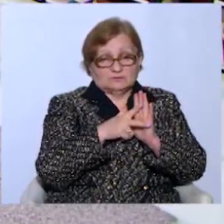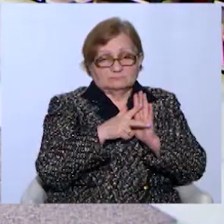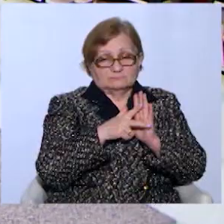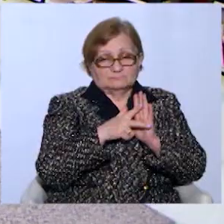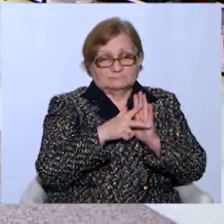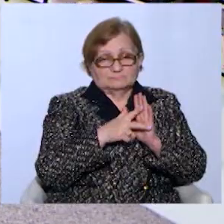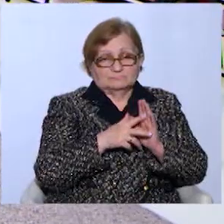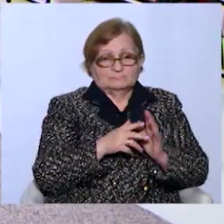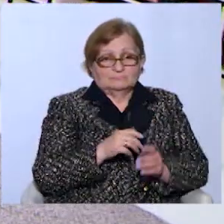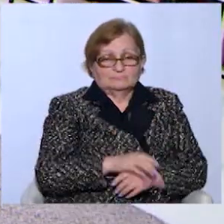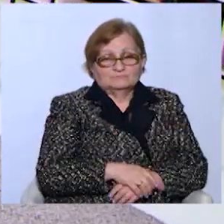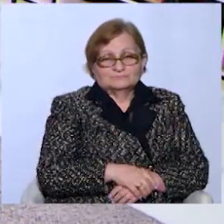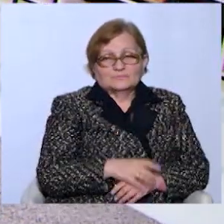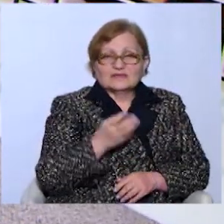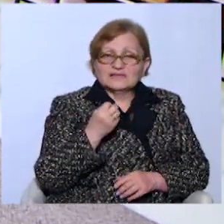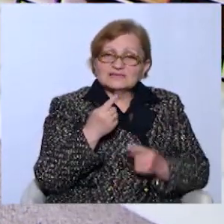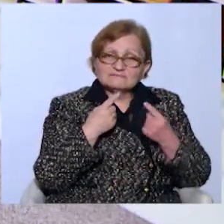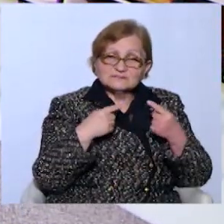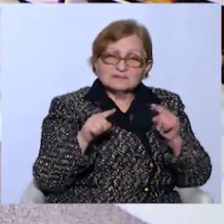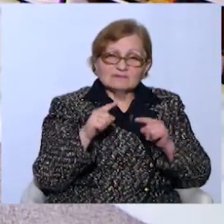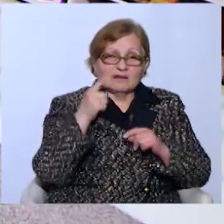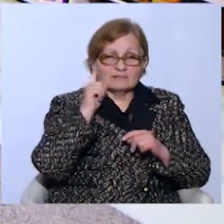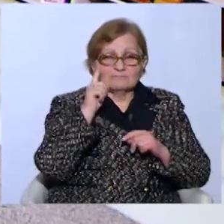278. კიდევ გავაკეთოთ ერთი მაგალითი.